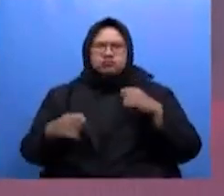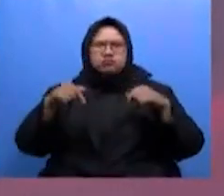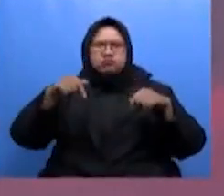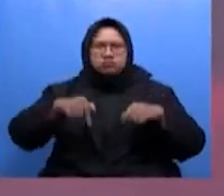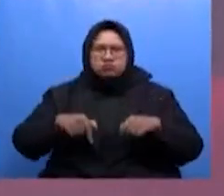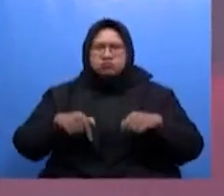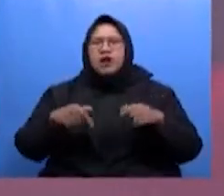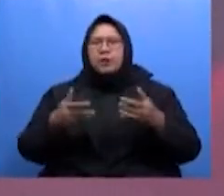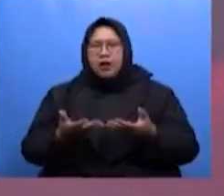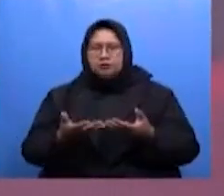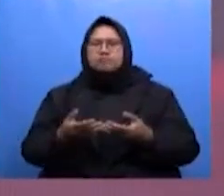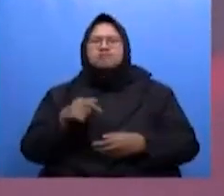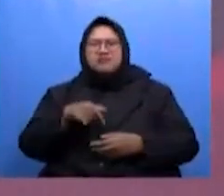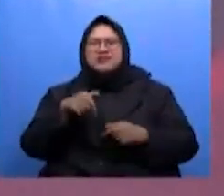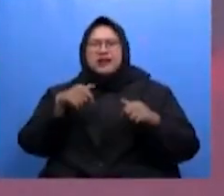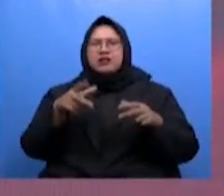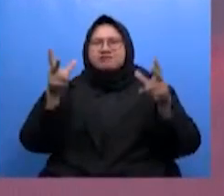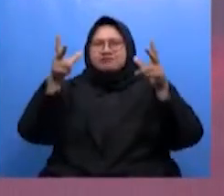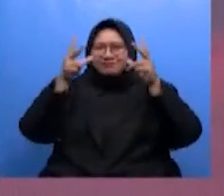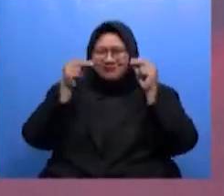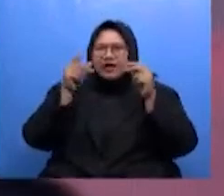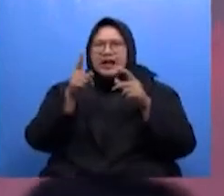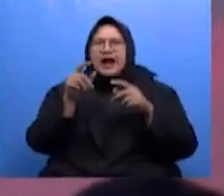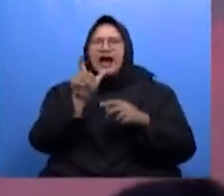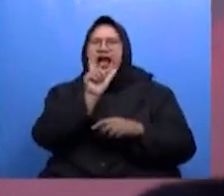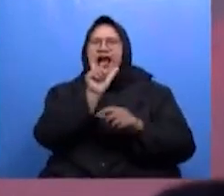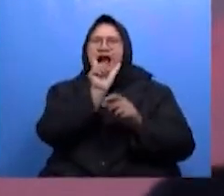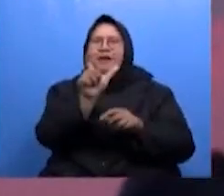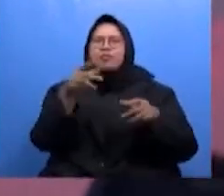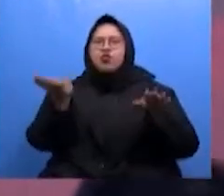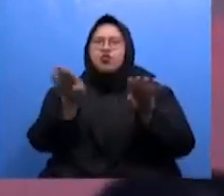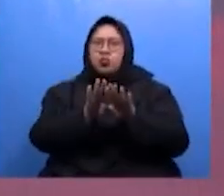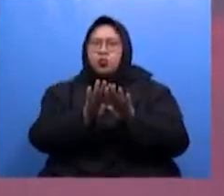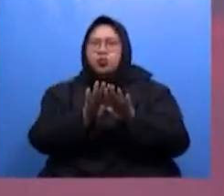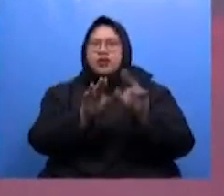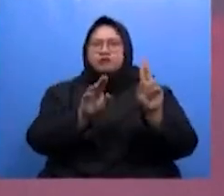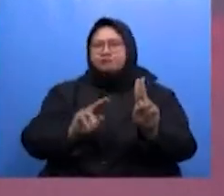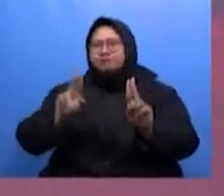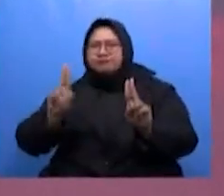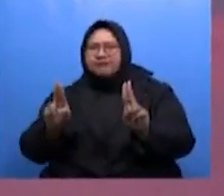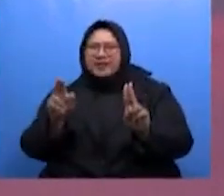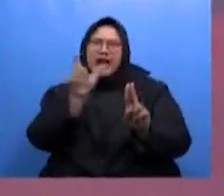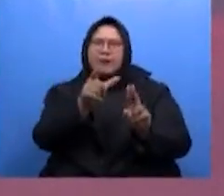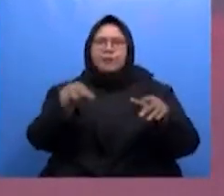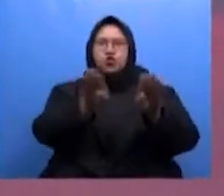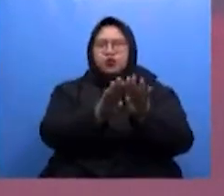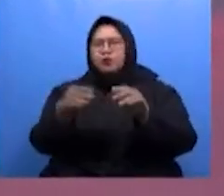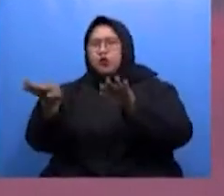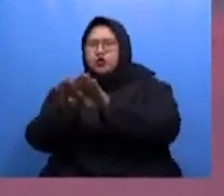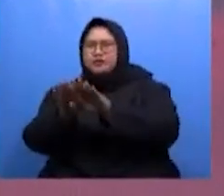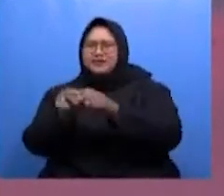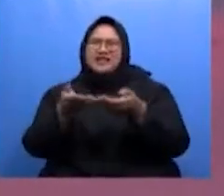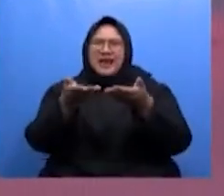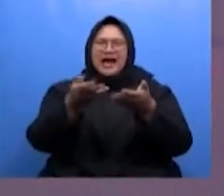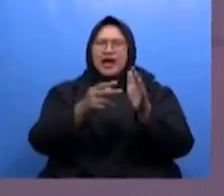saatnya kita mendengarkan kalimat penutup dari masing-masing Pasangan calon Mari kita berikan kepada